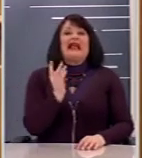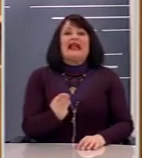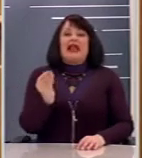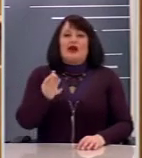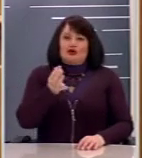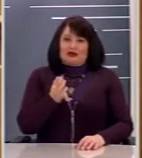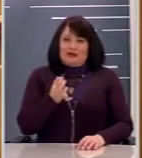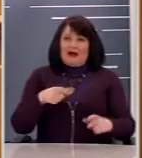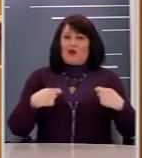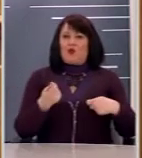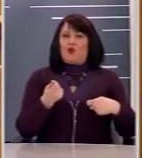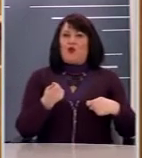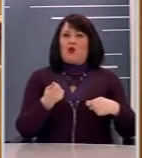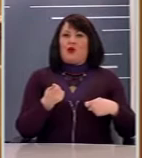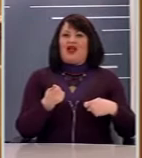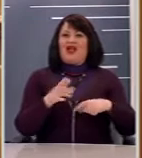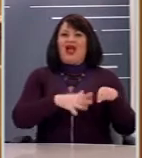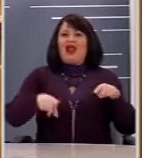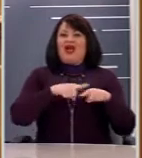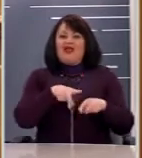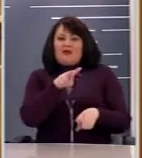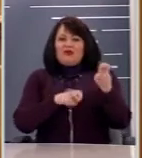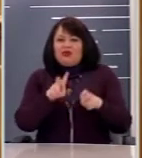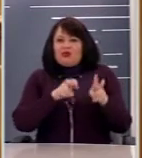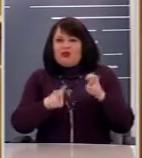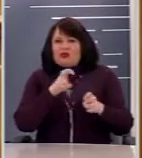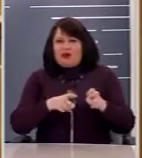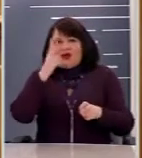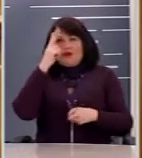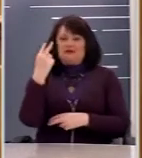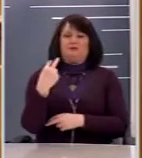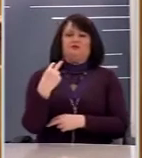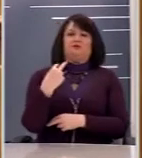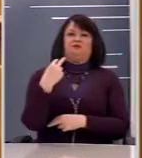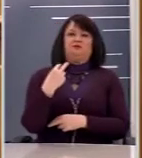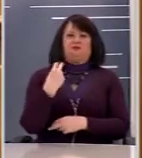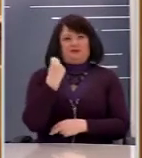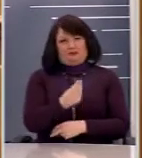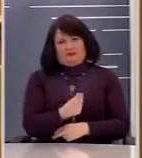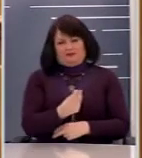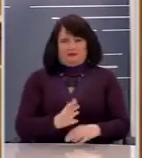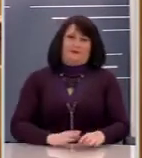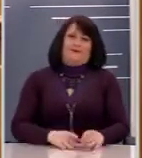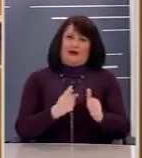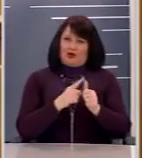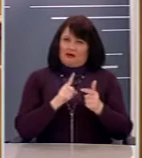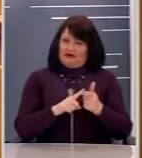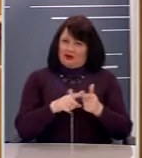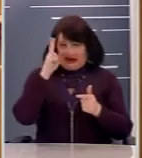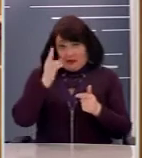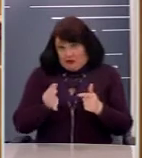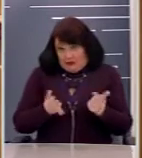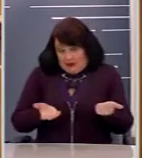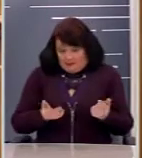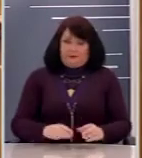ελίτ στην Ελλάδα τηλεελατούσε επί χρόνια και εμείς δυστυχώς απλώς κοιτούσαμε. Θα το δώσω στα πρακτικά. Ένα αυτό. Δεύτερον,